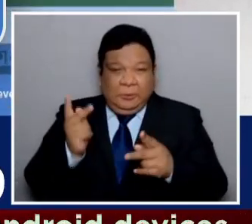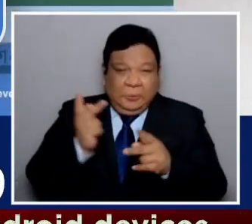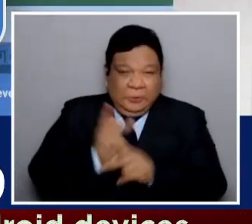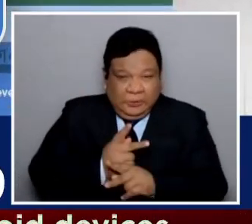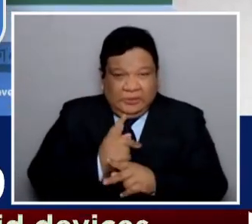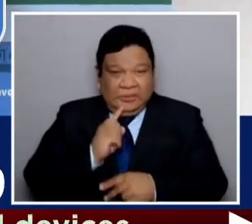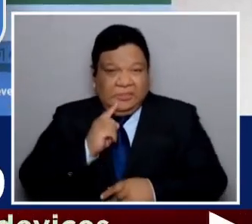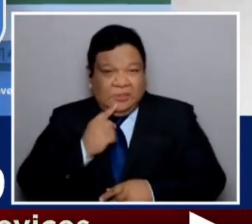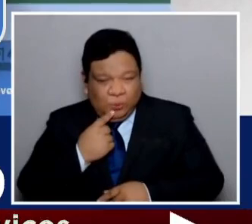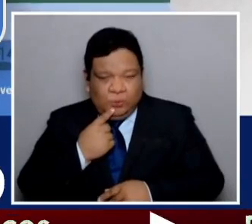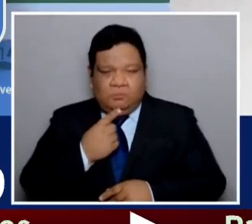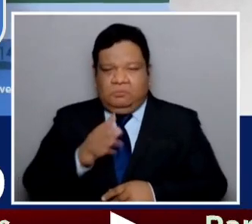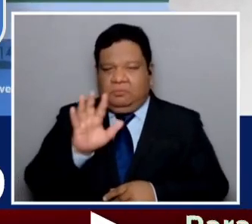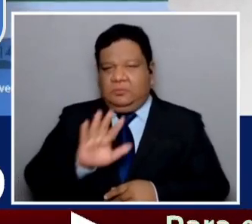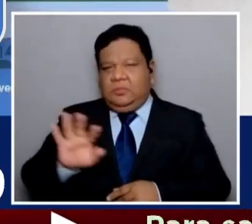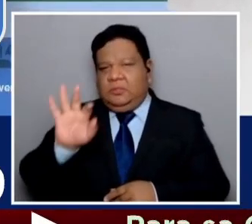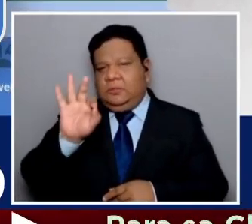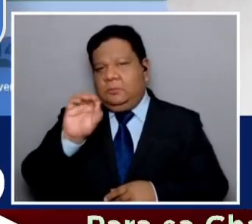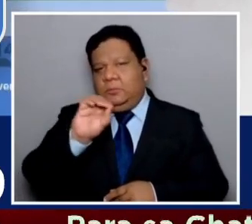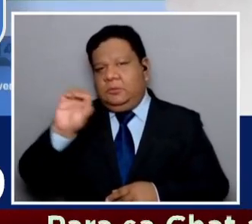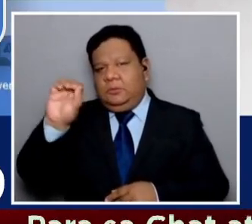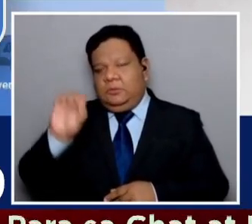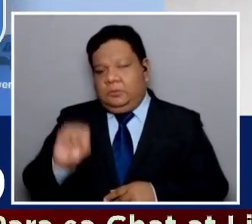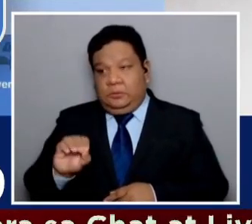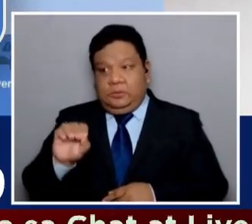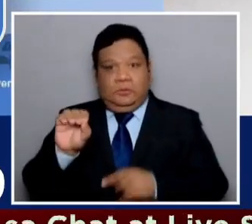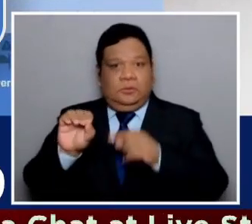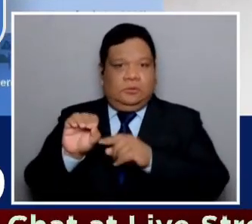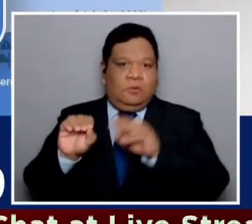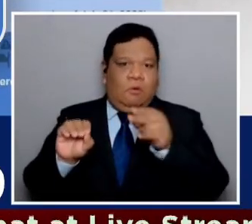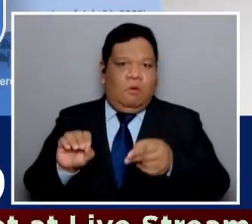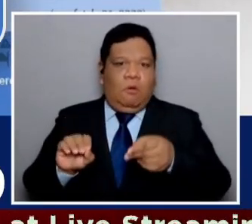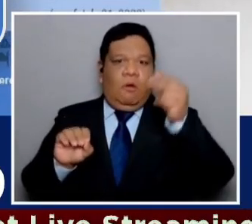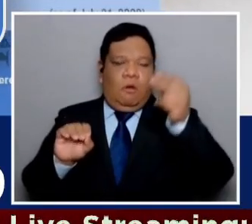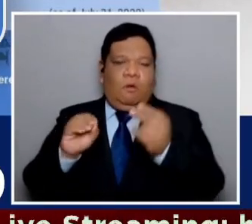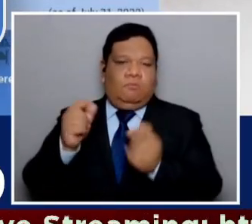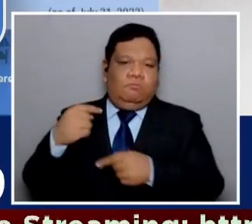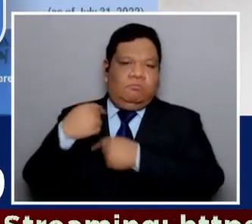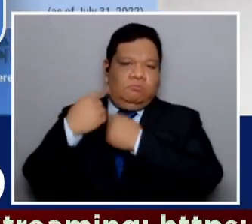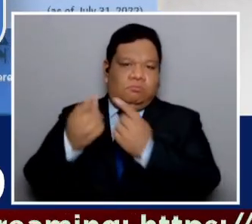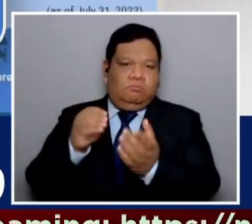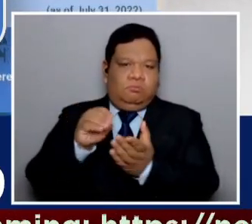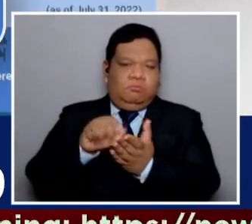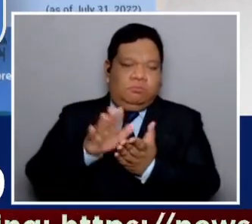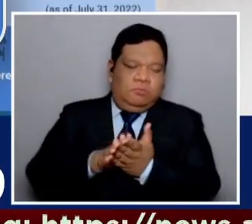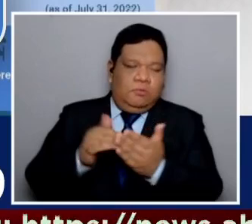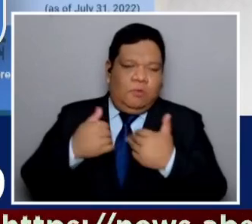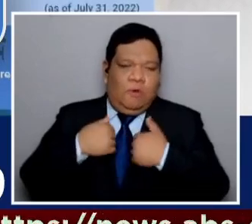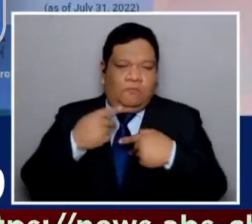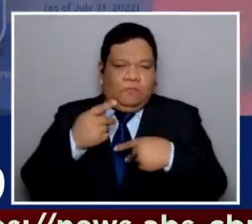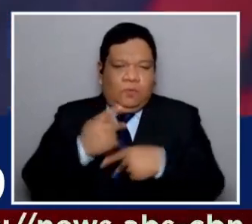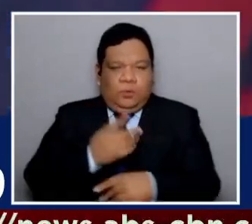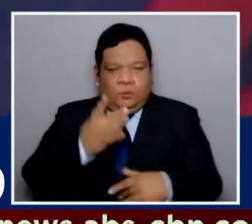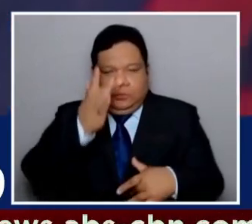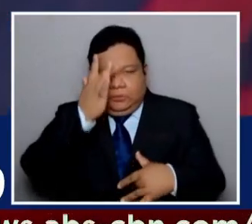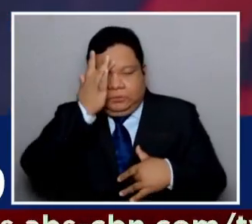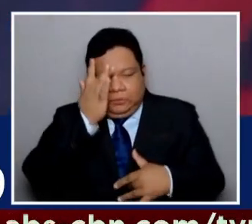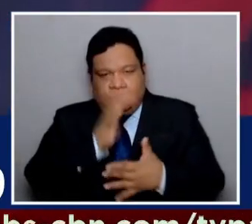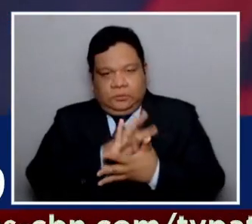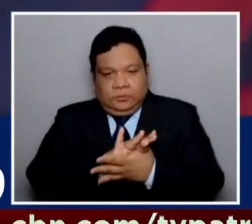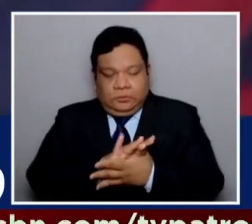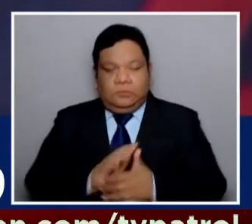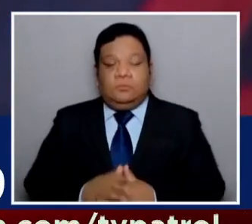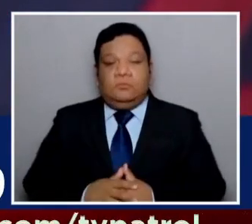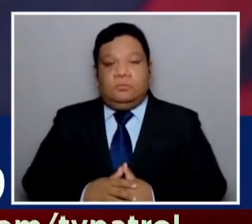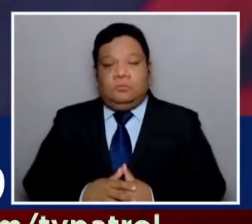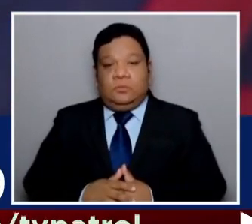and Research Group, ito ang pinakamataas na naitalang malubhang kaso ng COVID-19 mula noong Hunyo. Kinumpirma ito